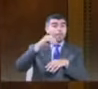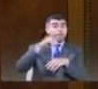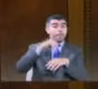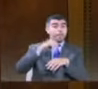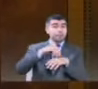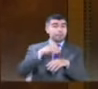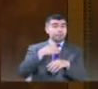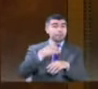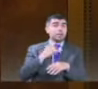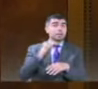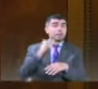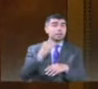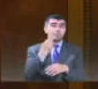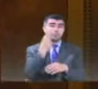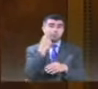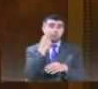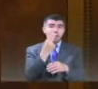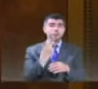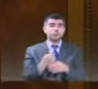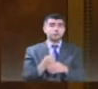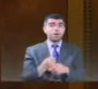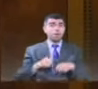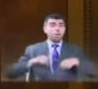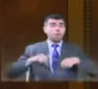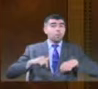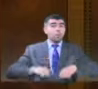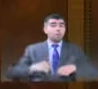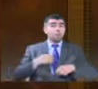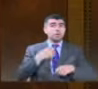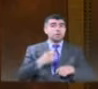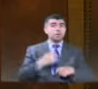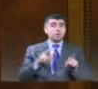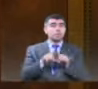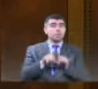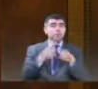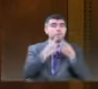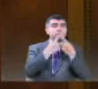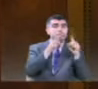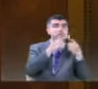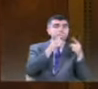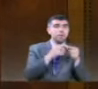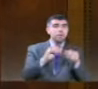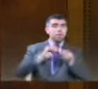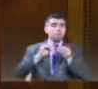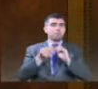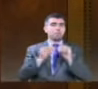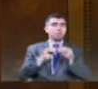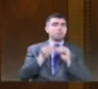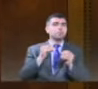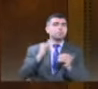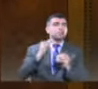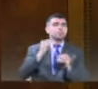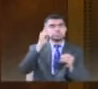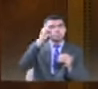الإنسان تلاحظون السيد الوزير الأول تكرار عدد من الخروقات، بل تعدد عدد